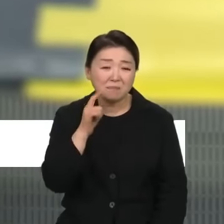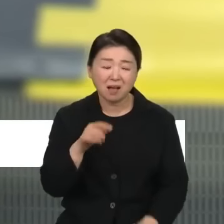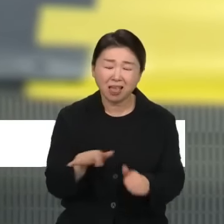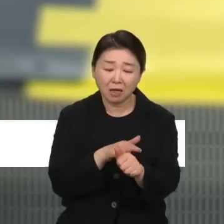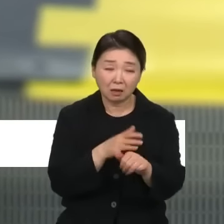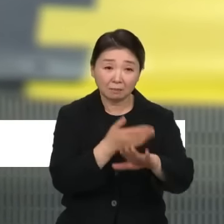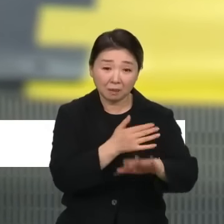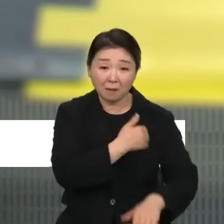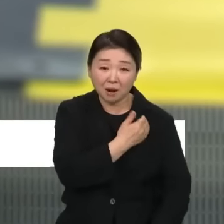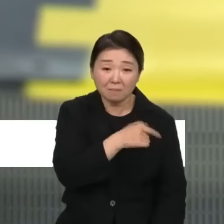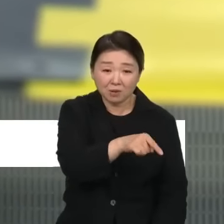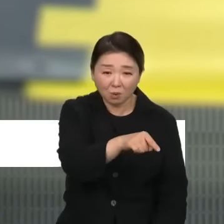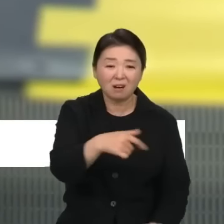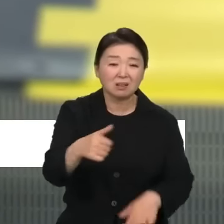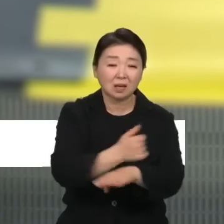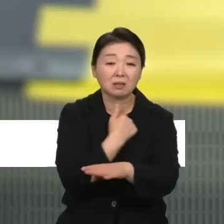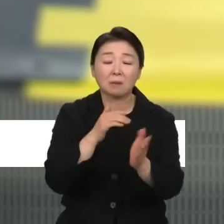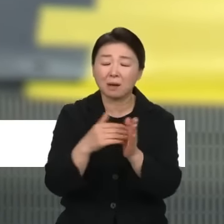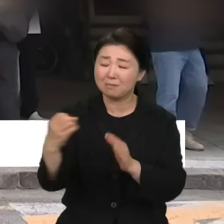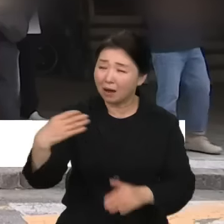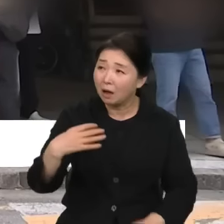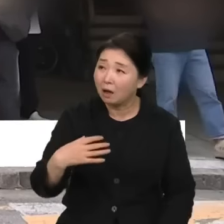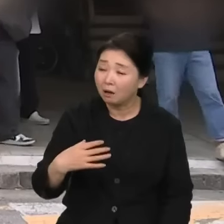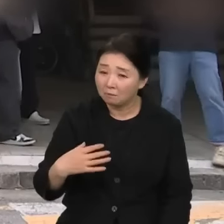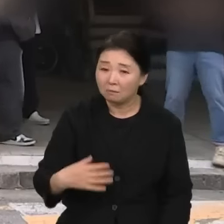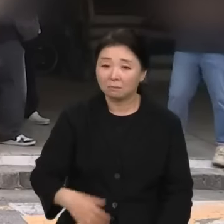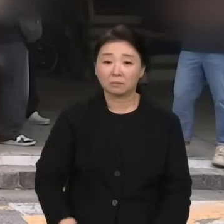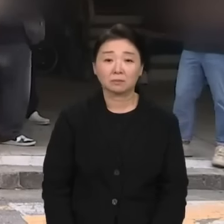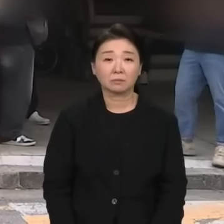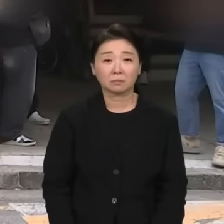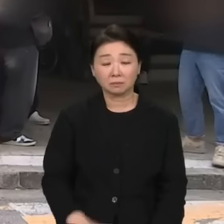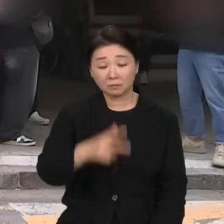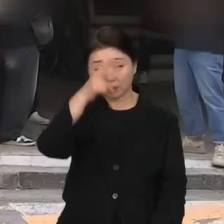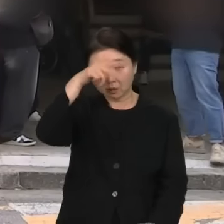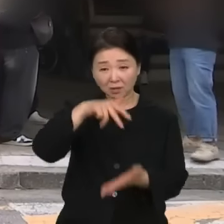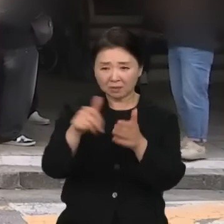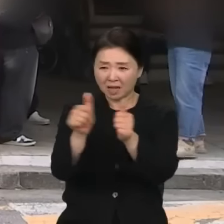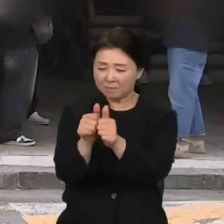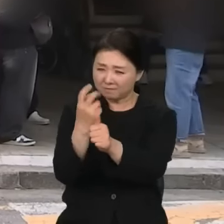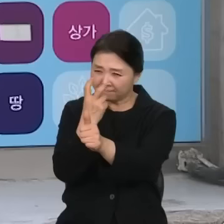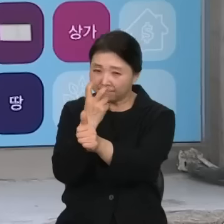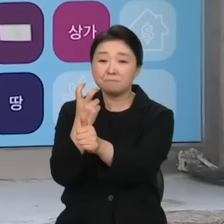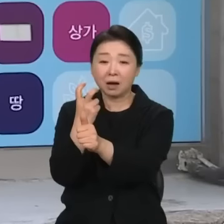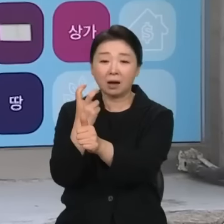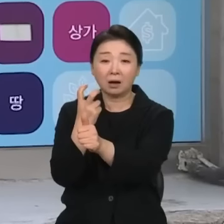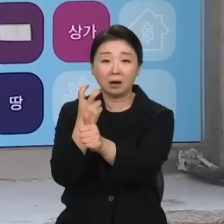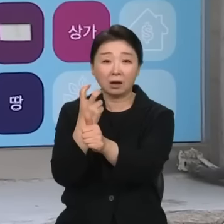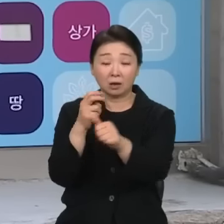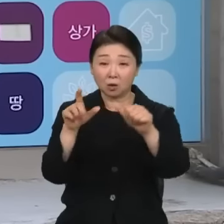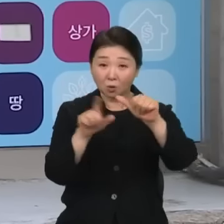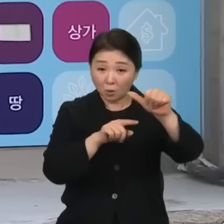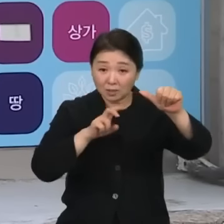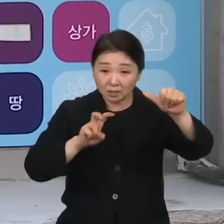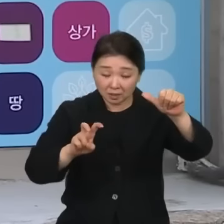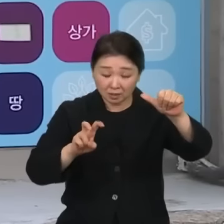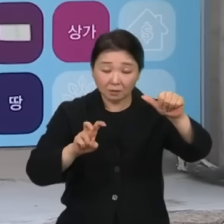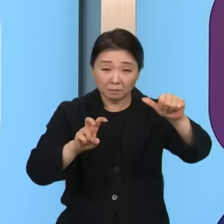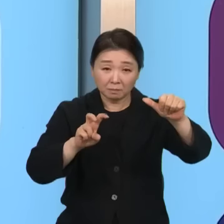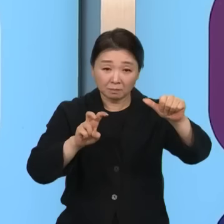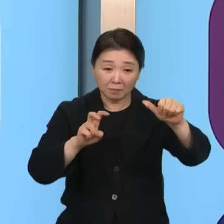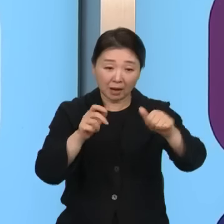바람피를 당했다. 그런 얘기를 해달라고 해서. 경찰은 이 남성을 쫓았습니다. 22일 낮 공인중개사무소에서